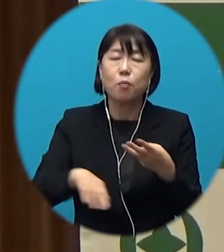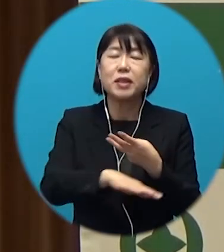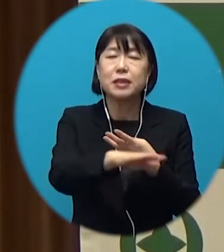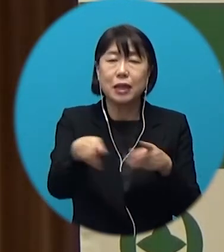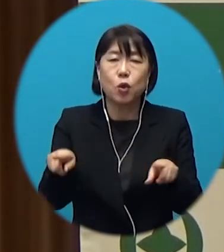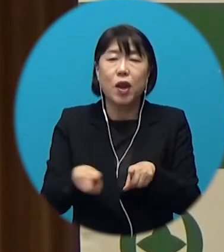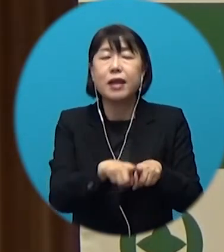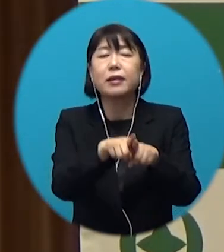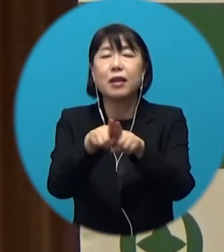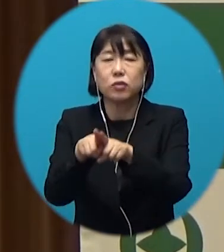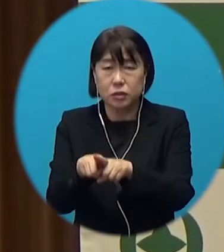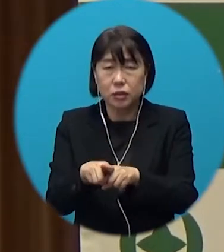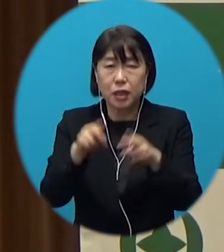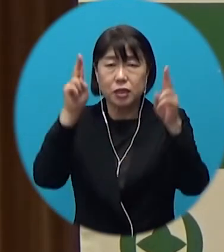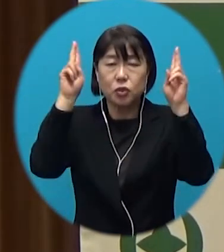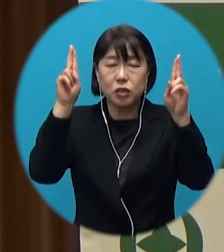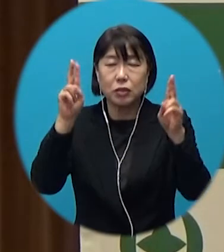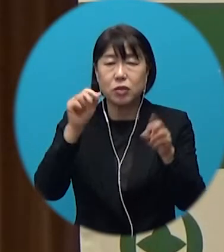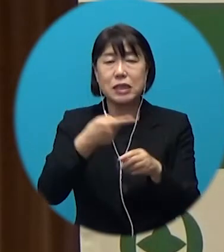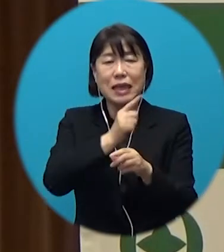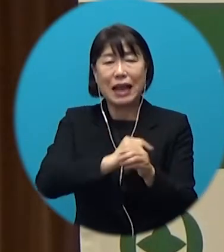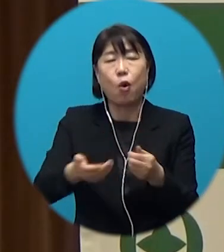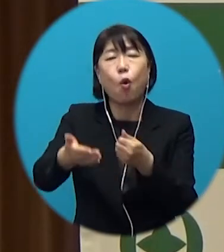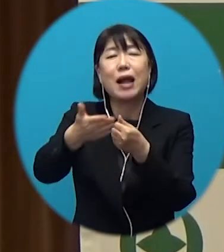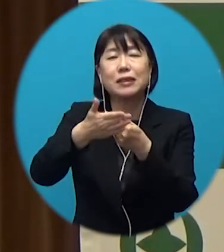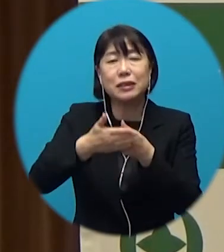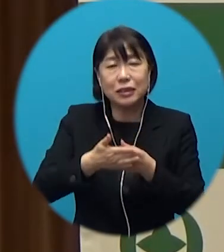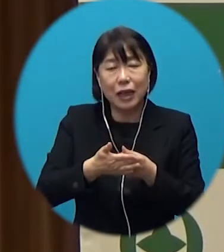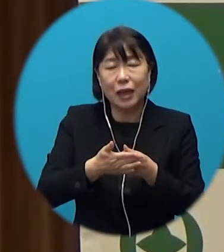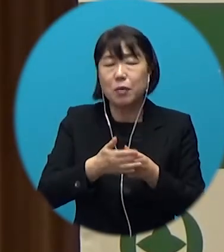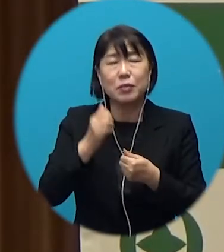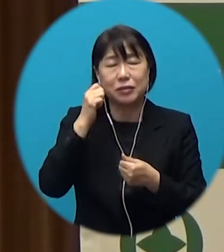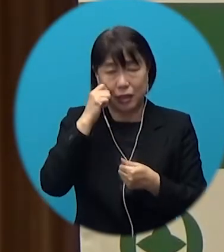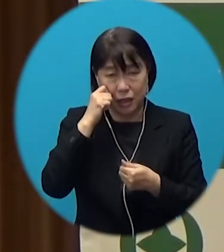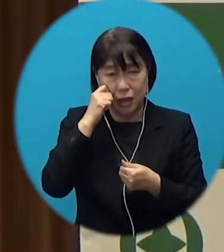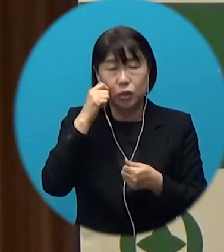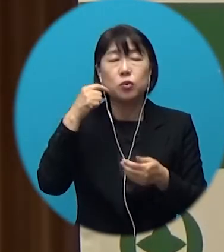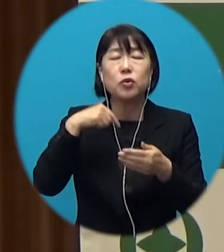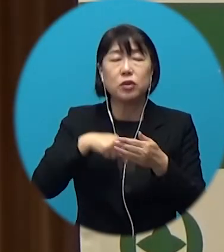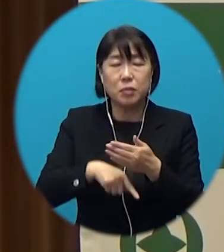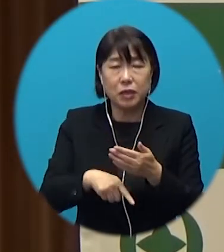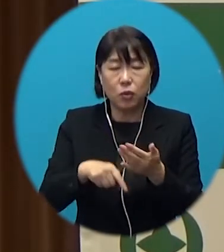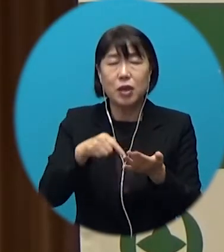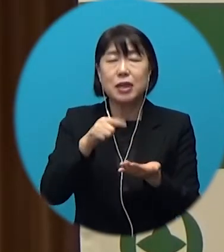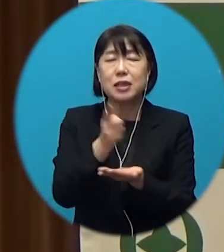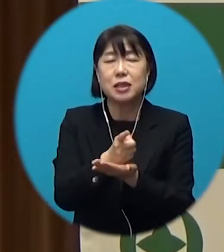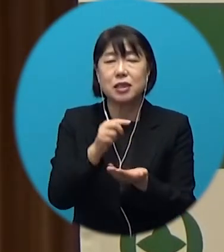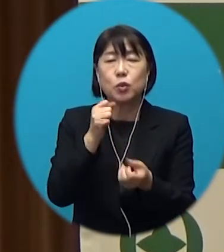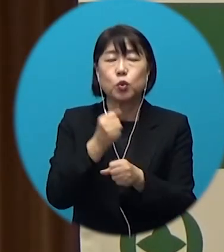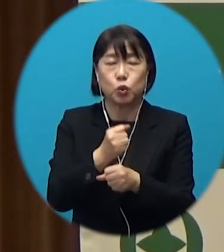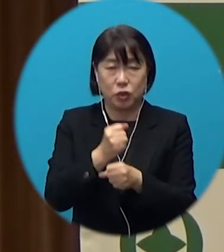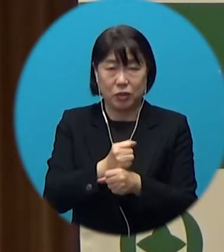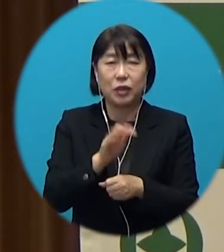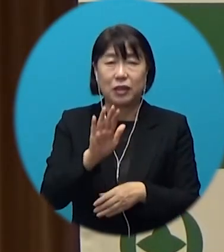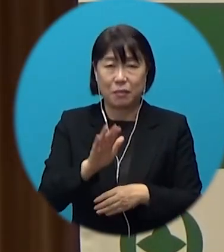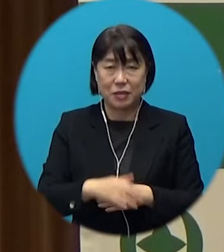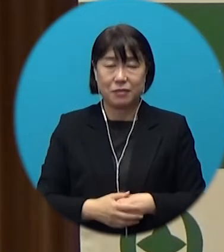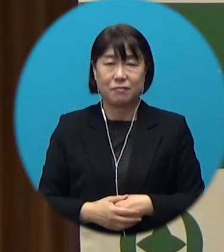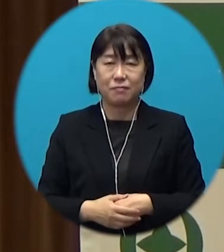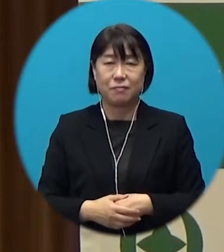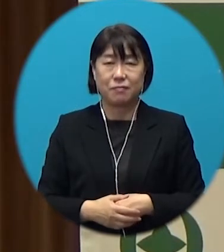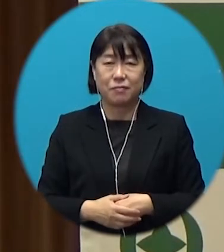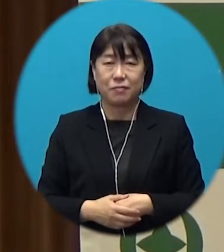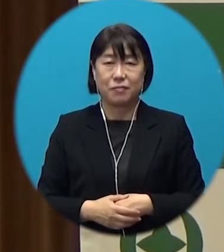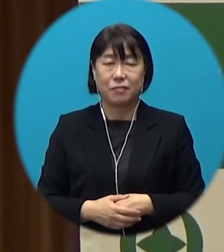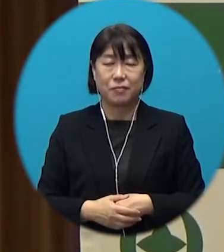して、業者の方のお近くにいただかないとですね、うまくいかない、そのための指針策定ということになっております。はい、ありがとう